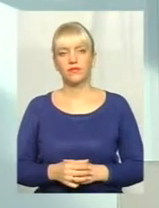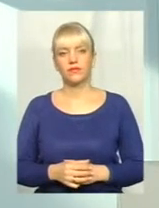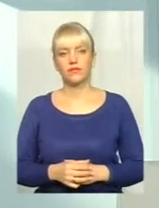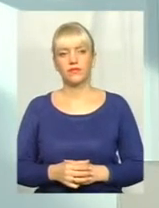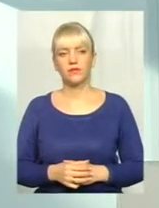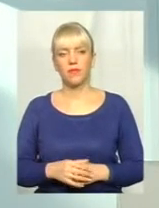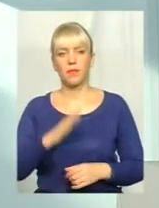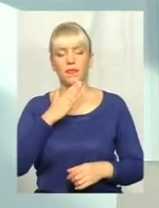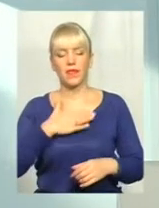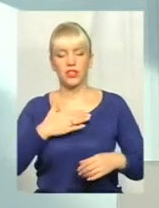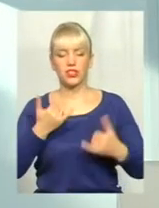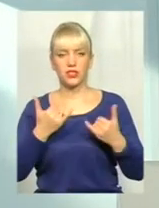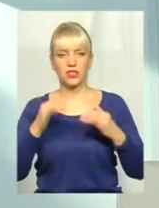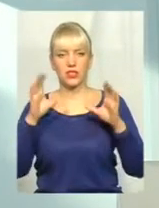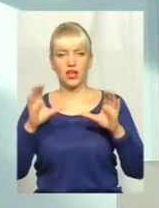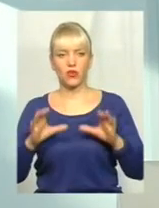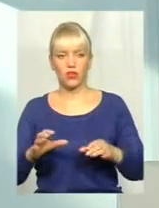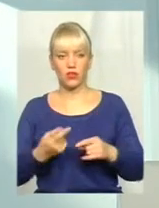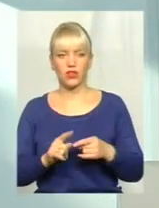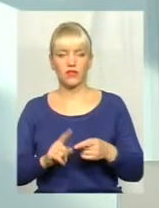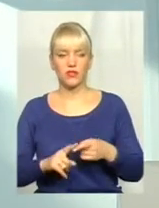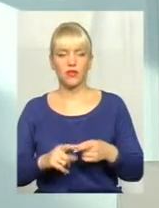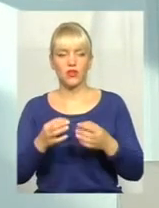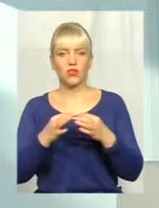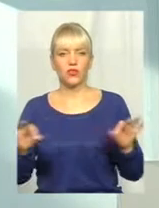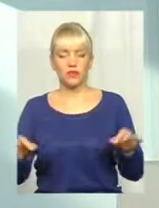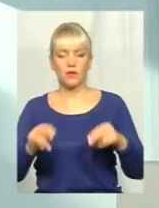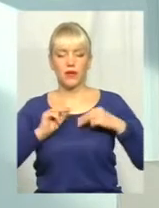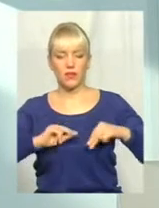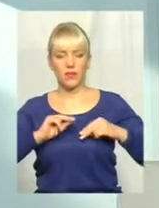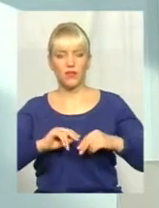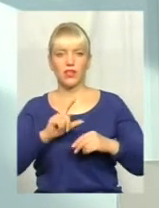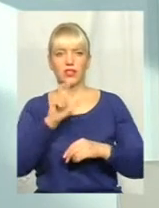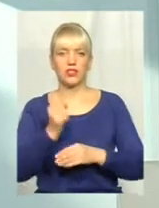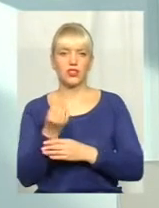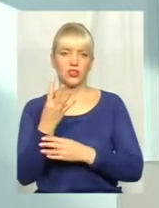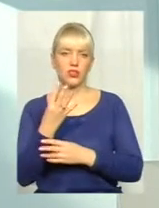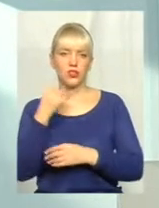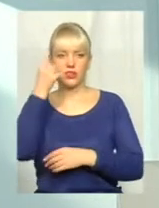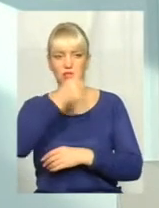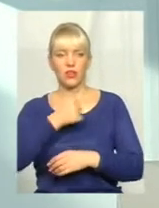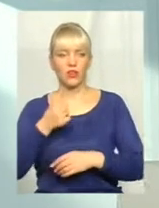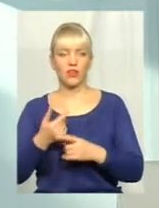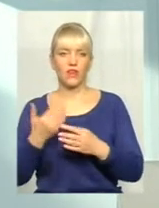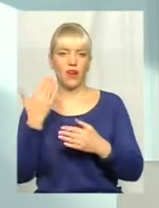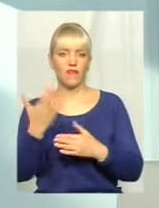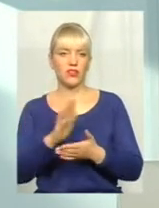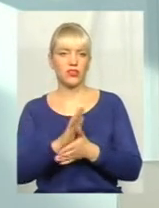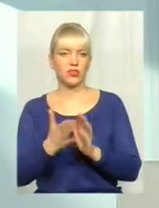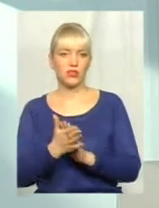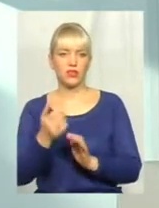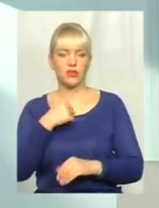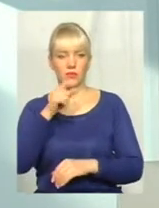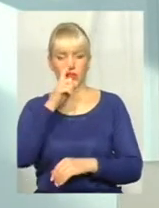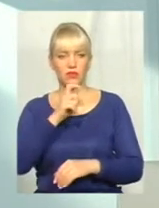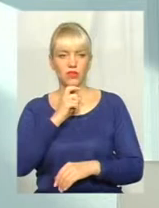Наше діюче законодавство трудове дозволяє працювати з 14 років. Ваша ситуація